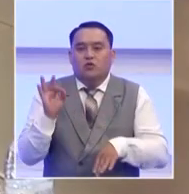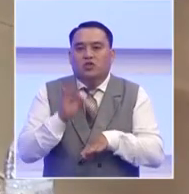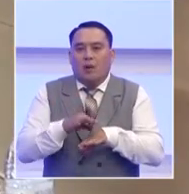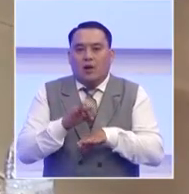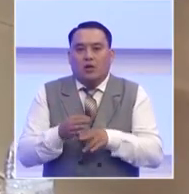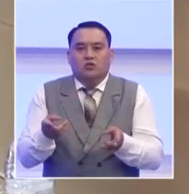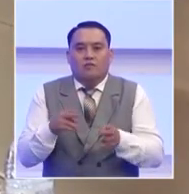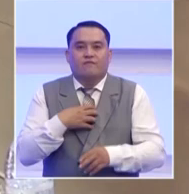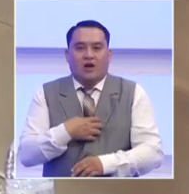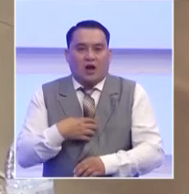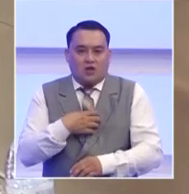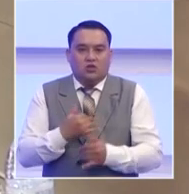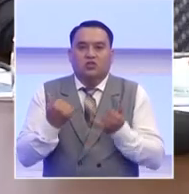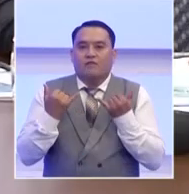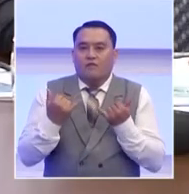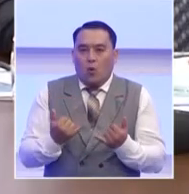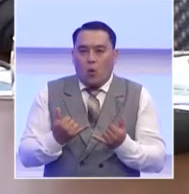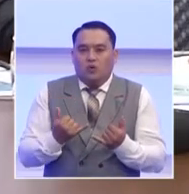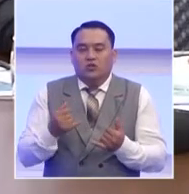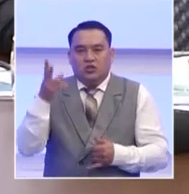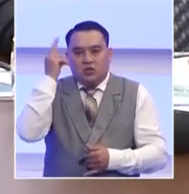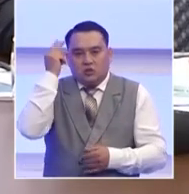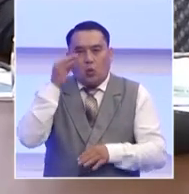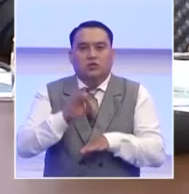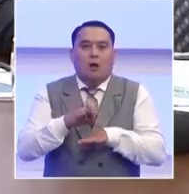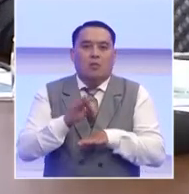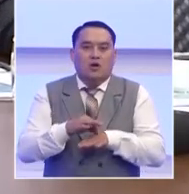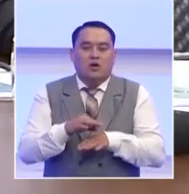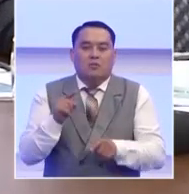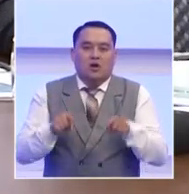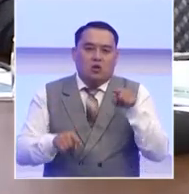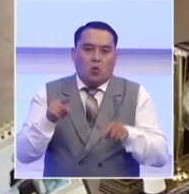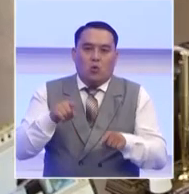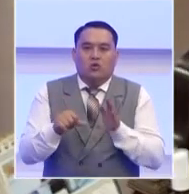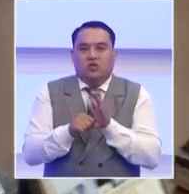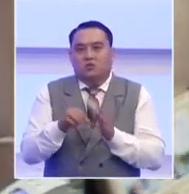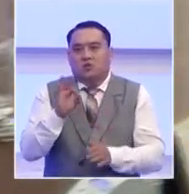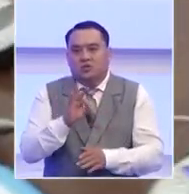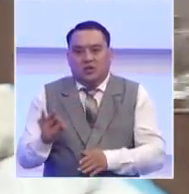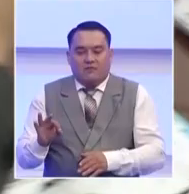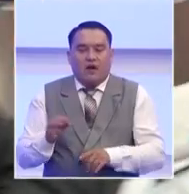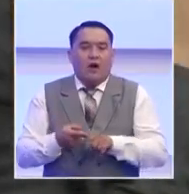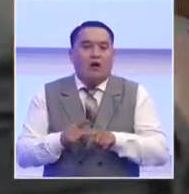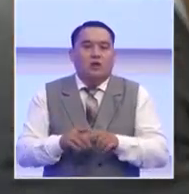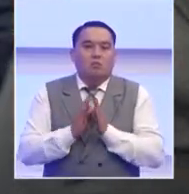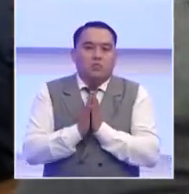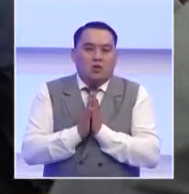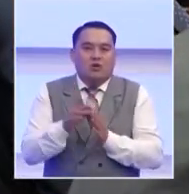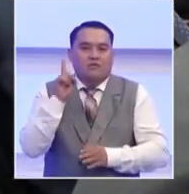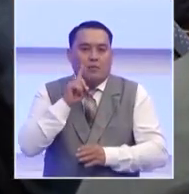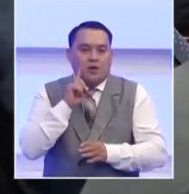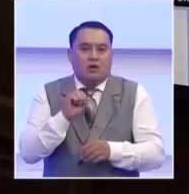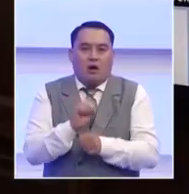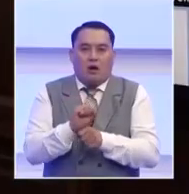COVID-19 остается актуальной. В настоящее время рост числа заболевших в регионе колеблется от 1 до 6%. Амандык Баталов просил повременить с